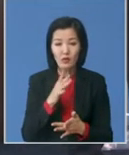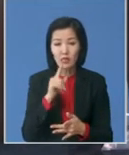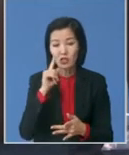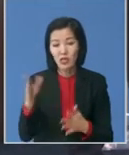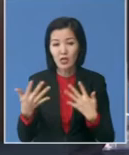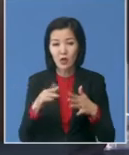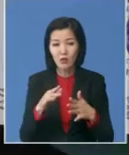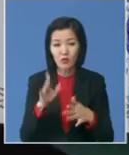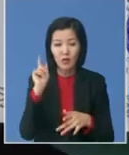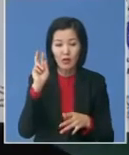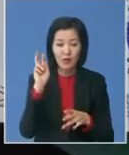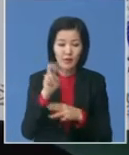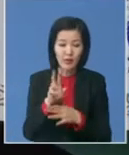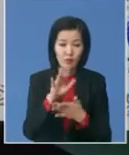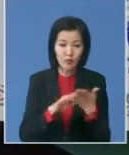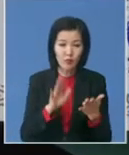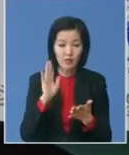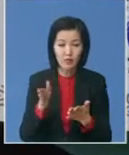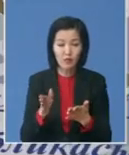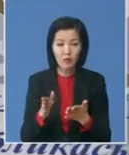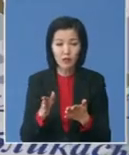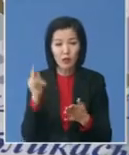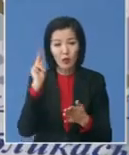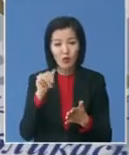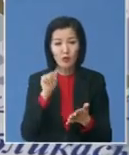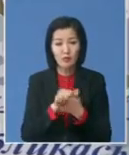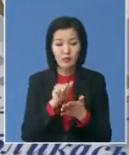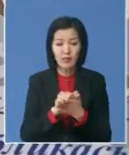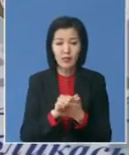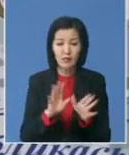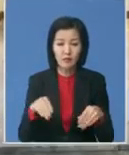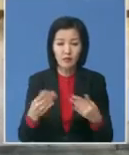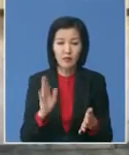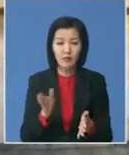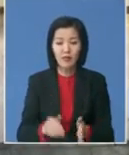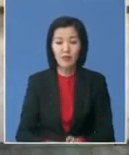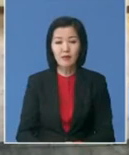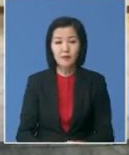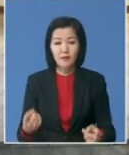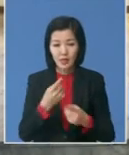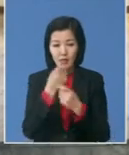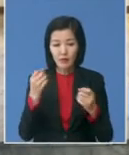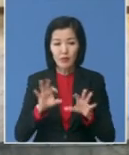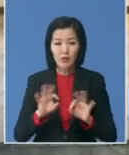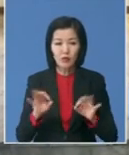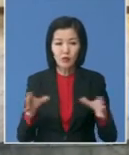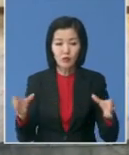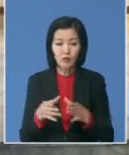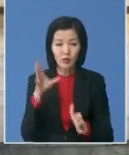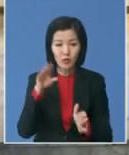жатқан аймақтарында қамтымақ. Ал оқытудан өткен азаматтарға арнайы сертификат беріледі. Ақпараттық түсіндіру топ құрамында